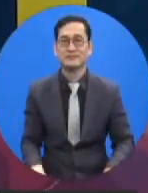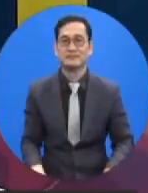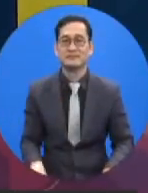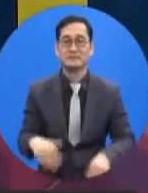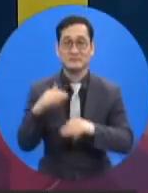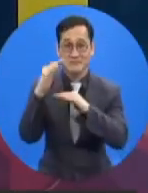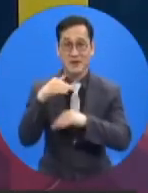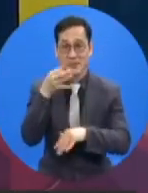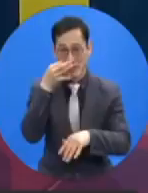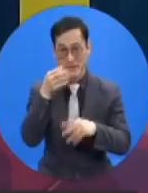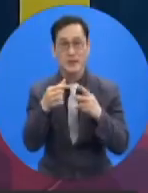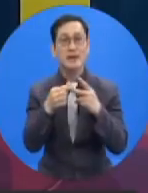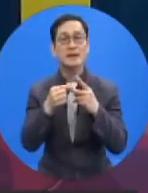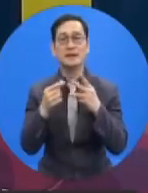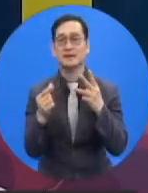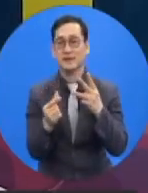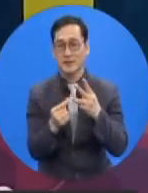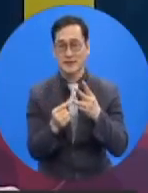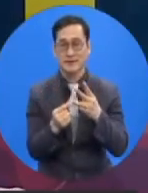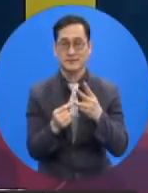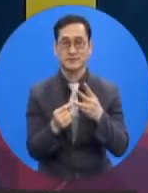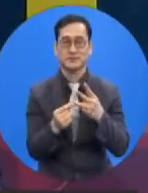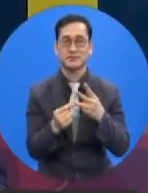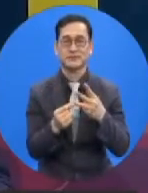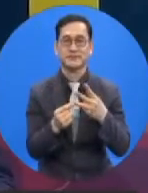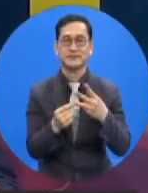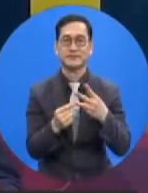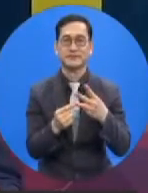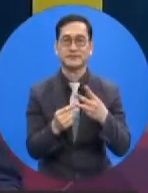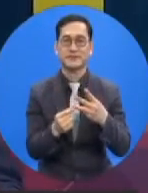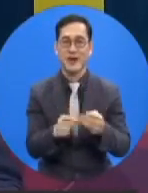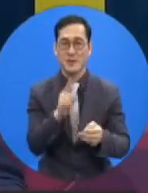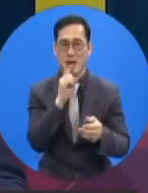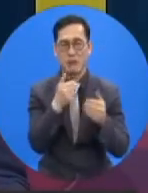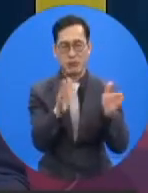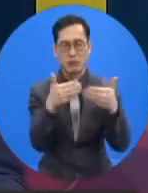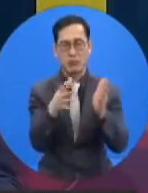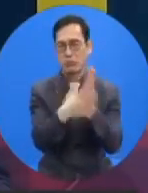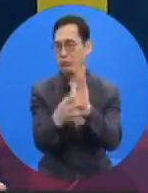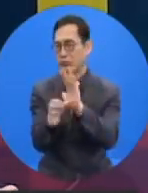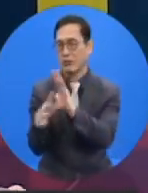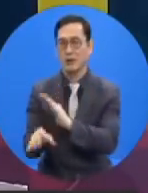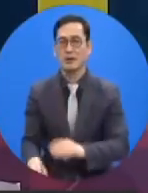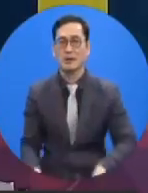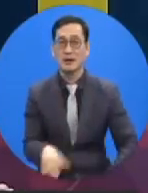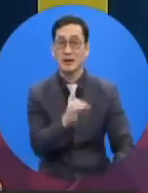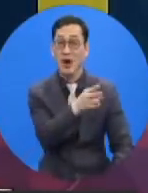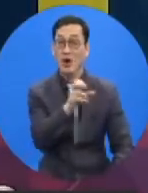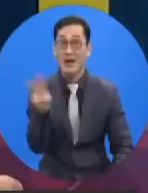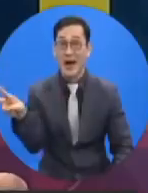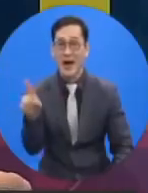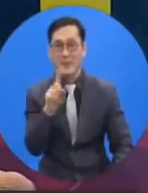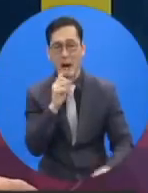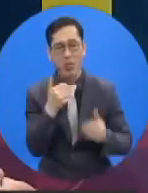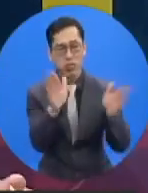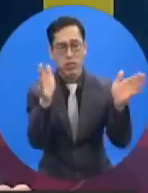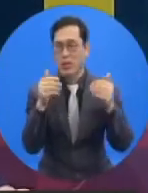후 전해드리죠. 세 번째 키워드는요. 막말. 여야에서 이른바 막말